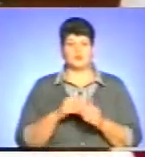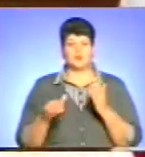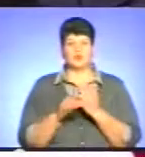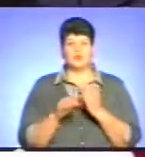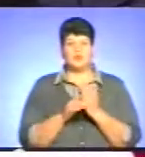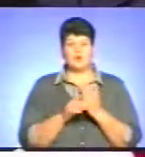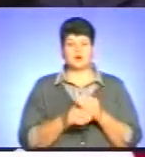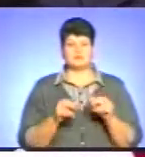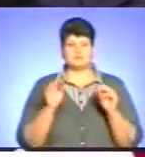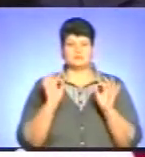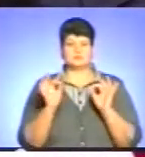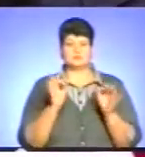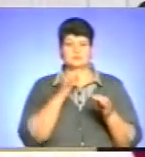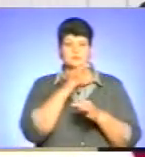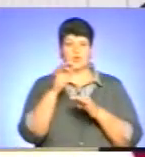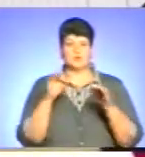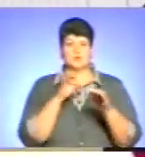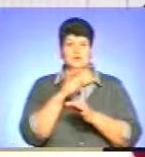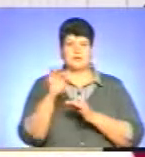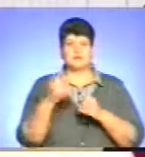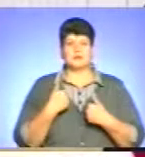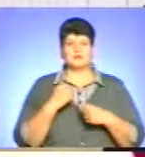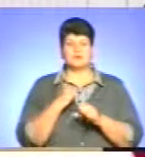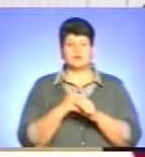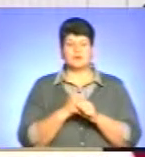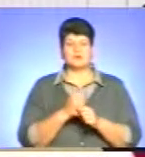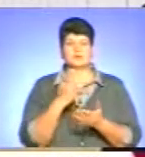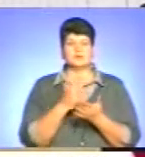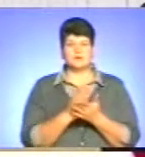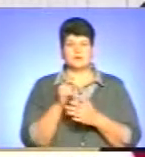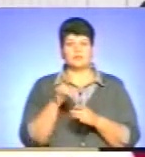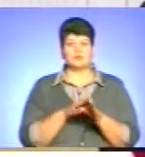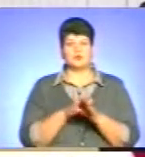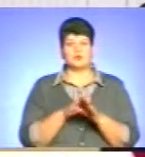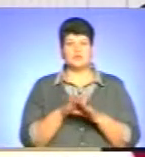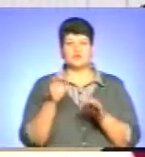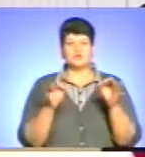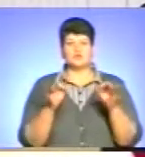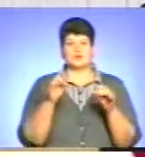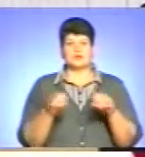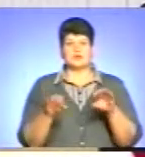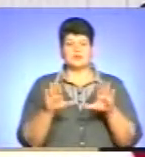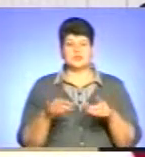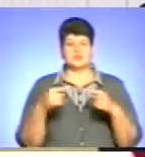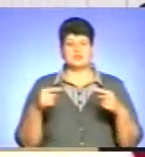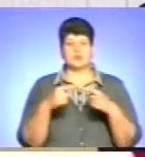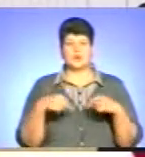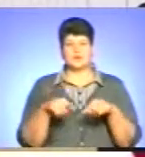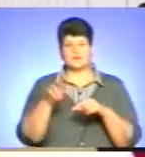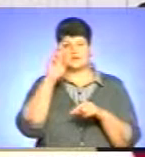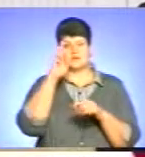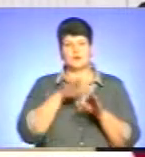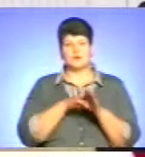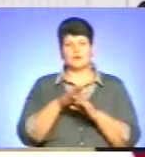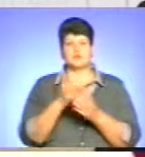і кваліфікованих консультацій. Наша робота полягає в виконанні судових рішень та інших органів державної виконавчої служби,